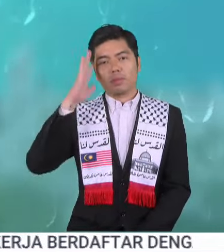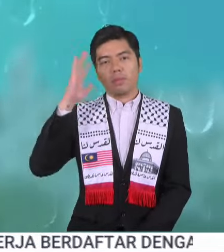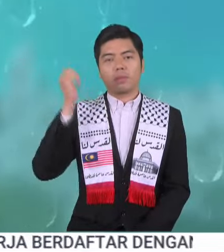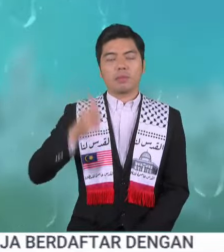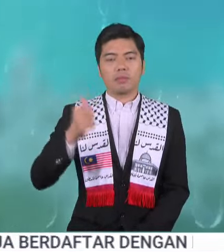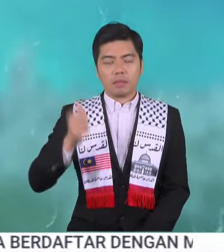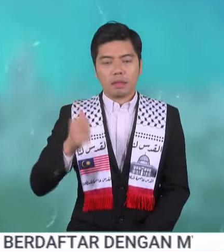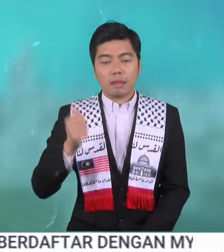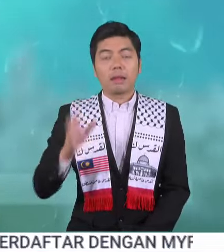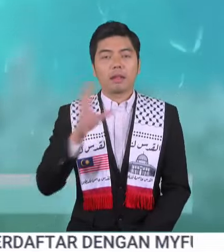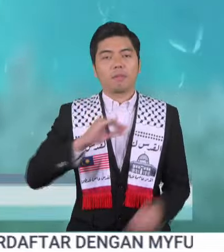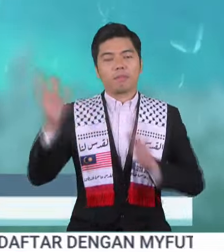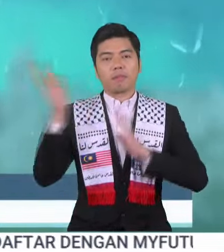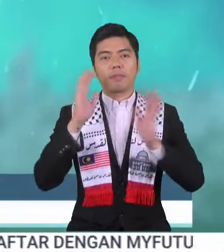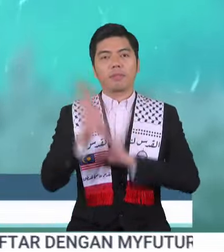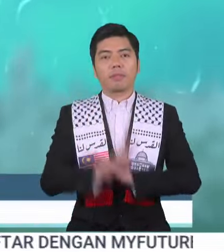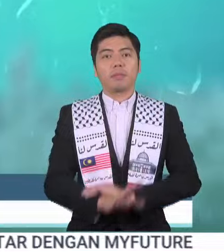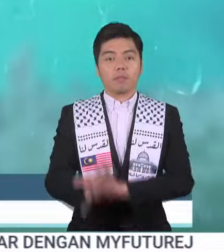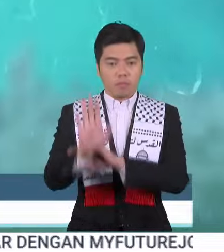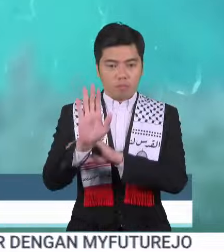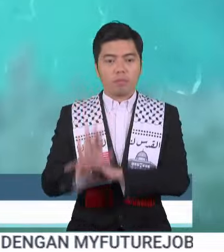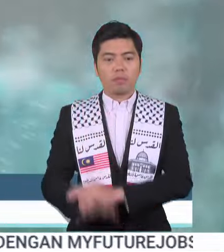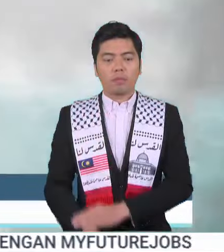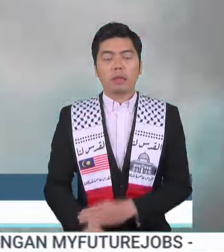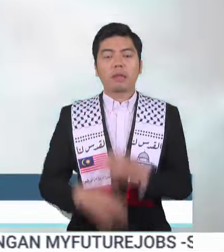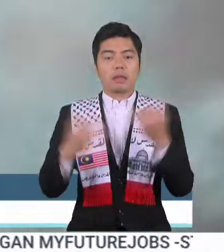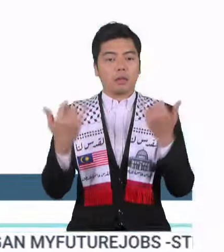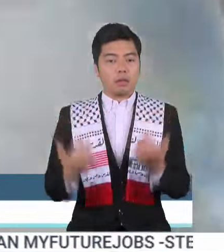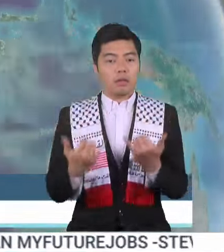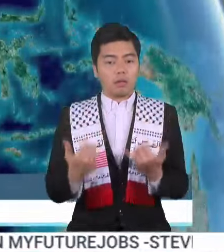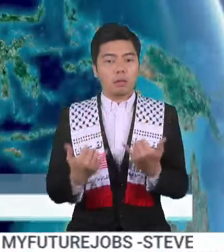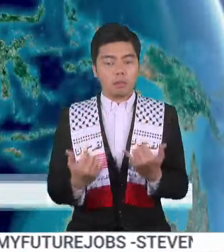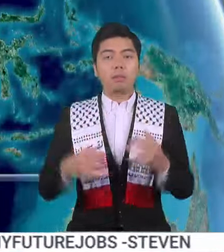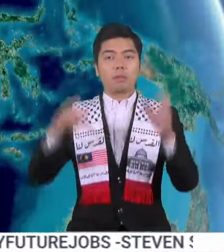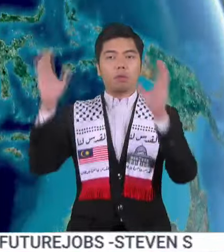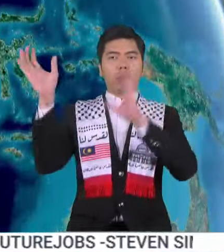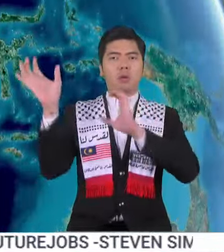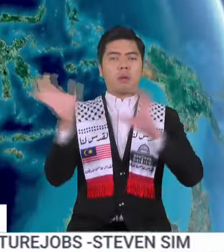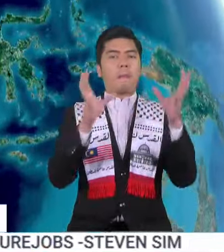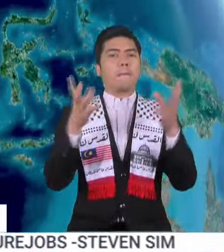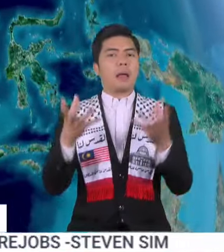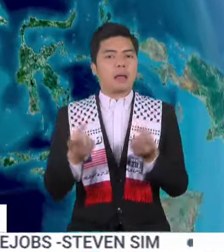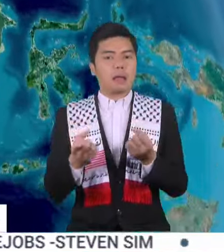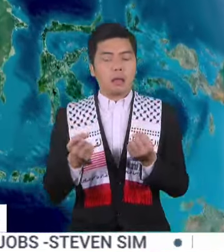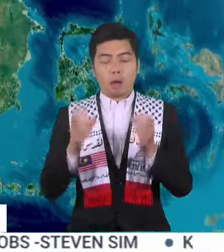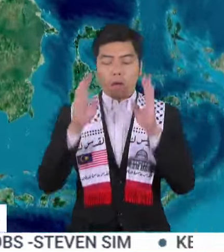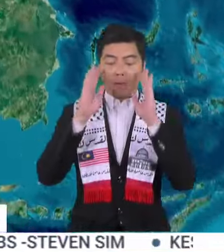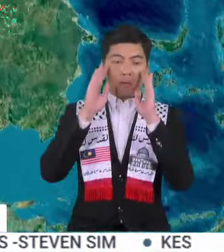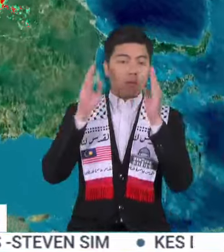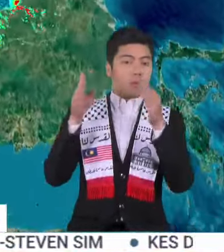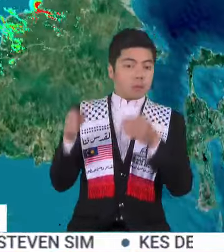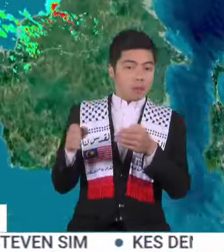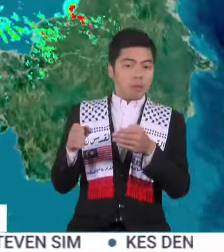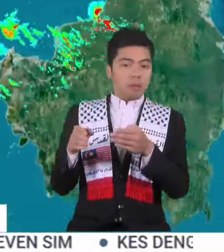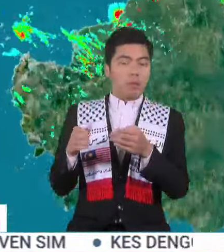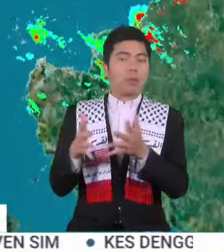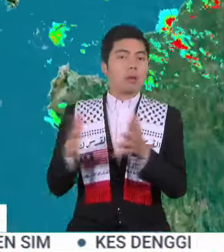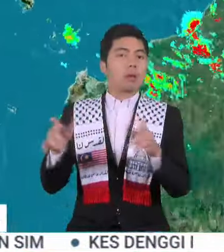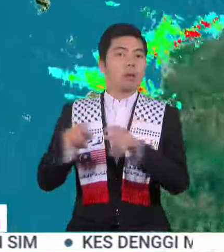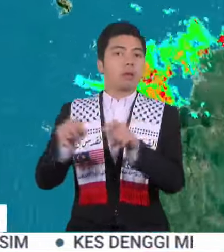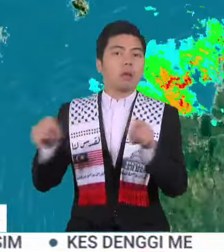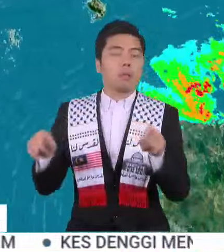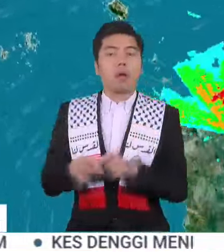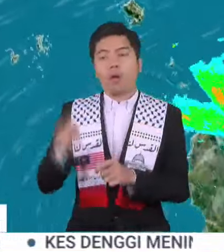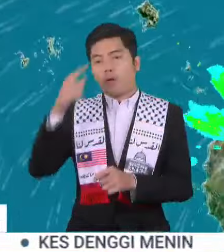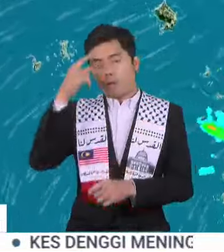Assalamualaikum dan salam Malaysia Madani. Baiklah, pada ketika ini, keadaan cuaca lembap kini diperhatikan di kebanyakan negeri